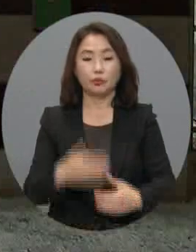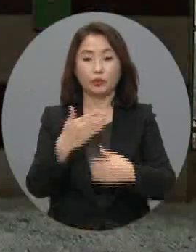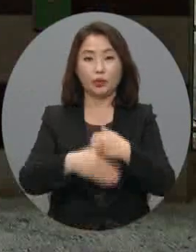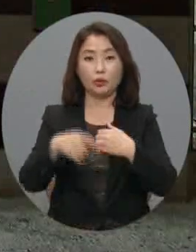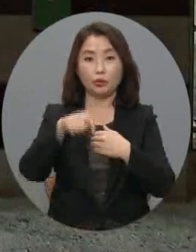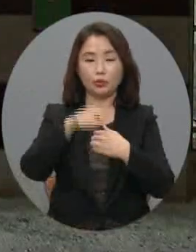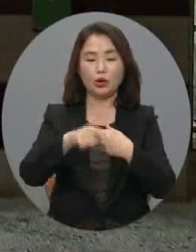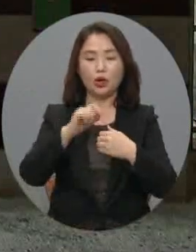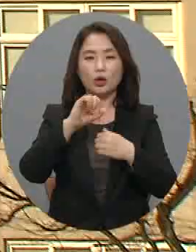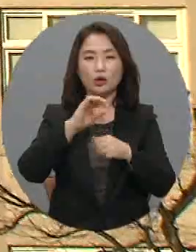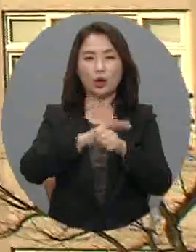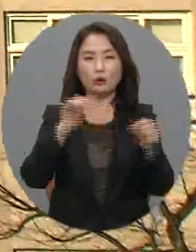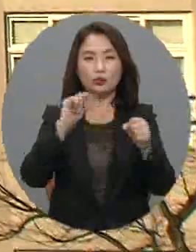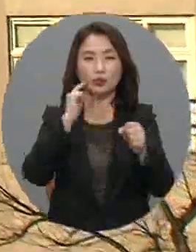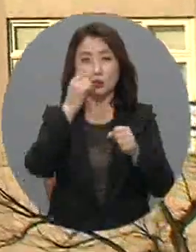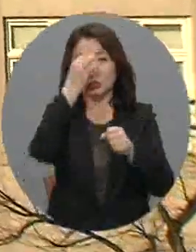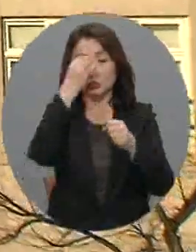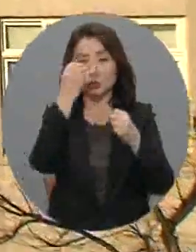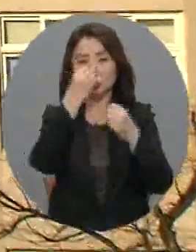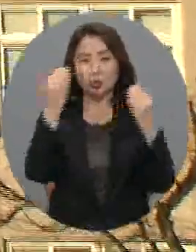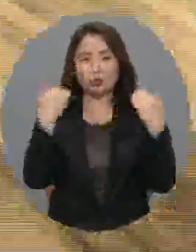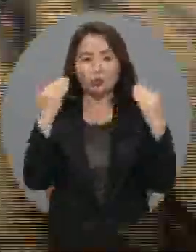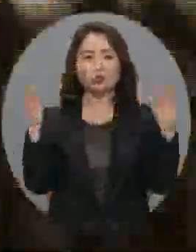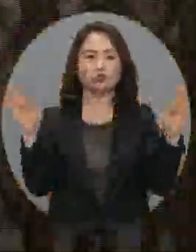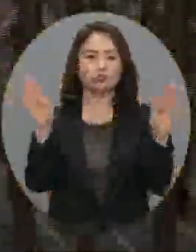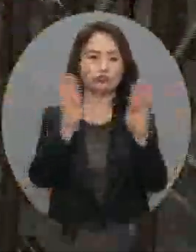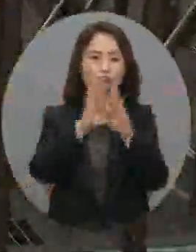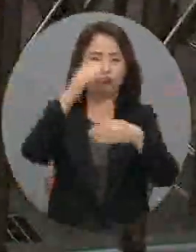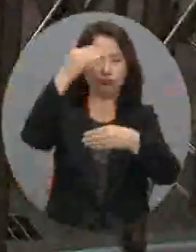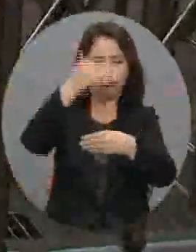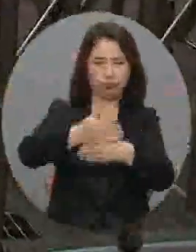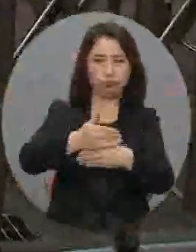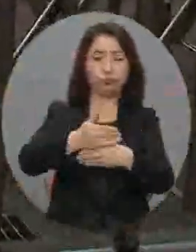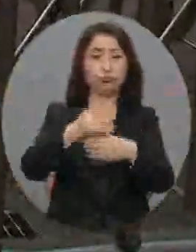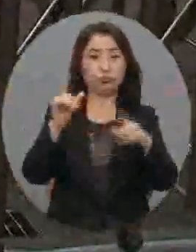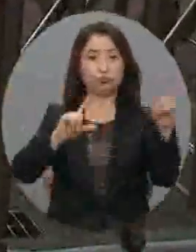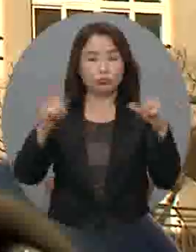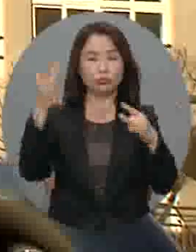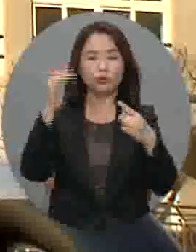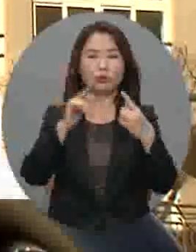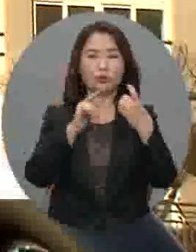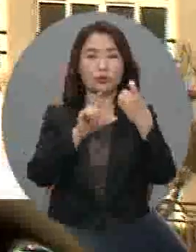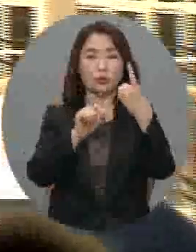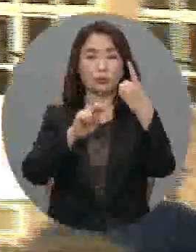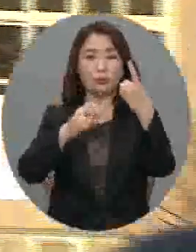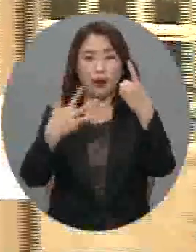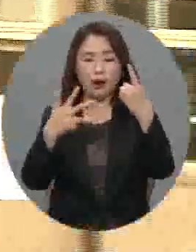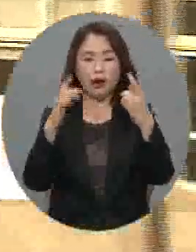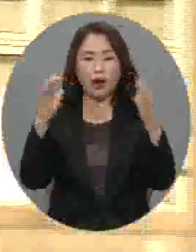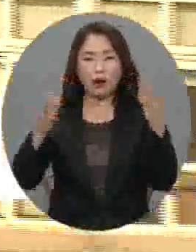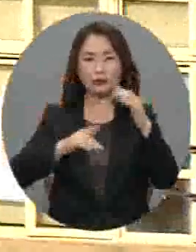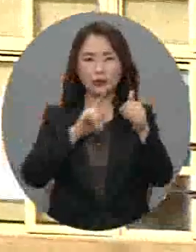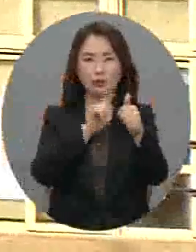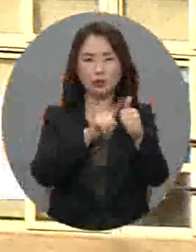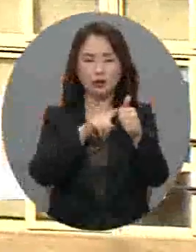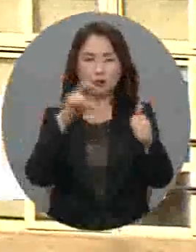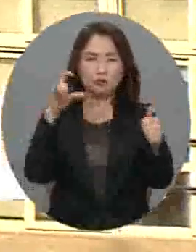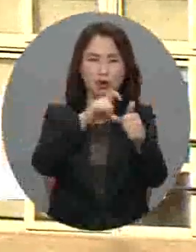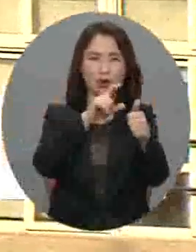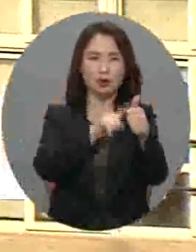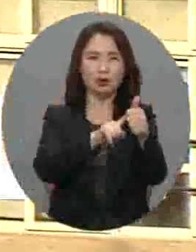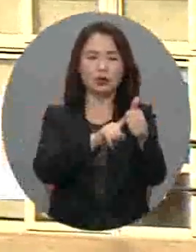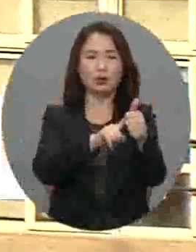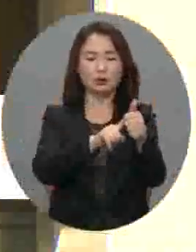대구에 있는 경북 예술 고등학교 교 문이 굳게 닫혀 있습니다 지난달 28일 학생 한 명이 콜은 아이구 확진